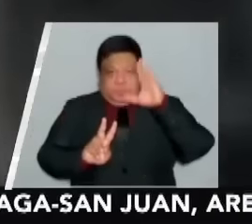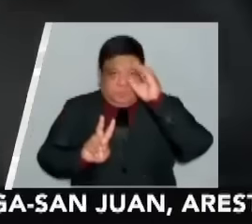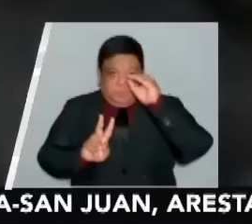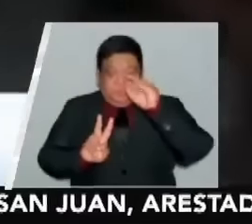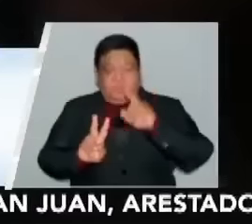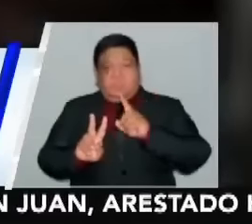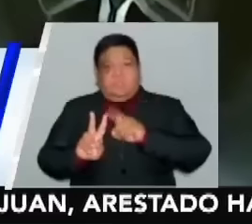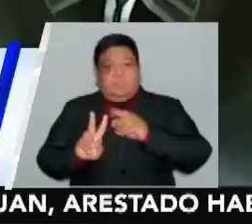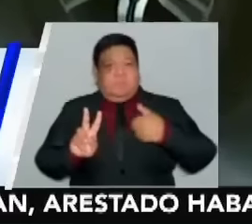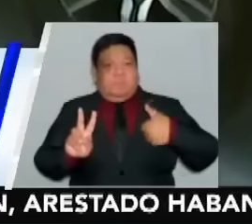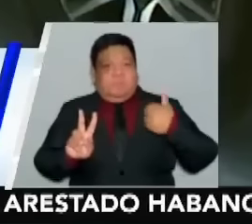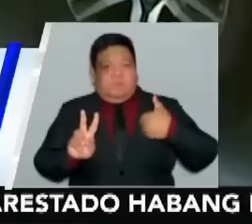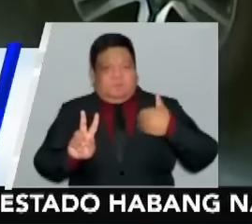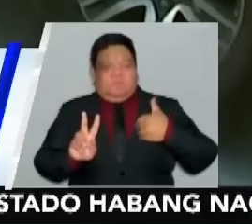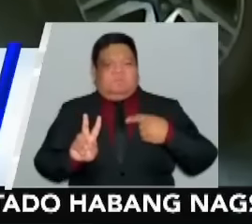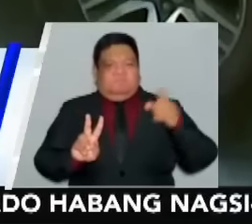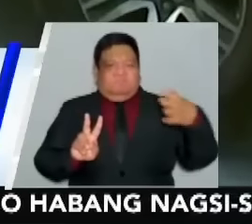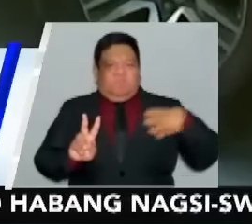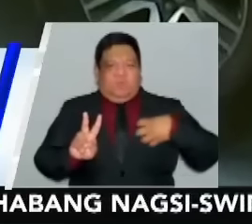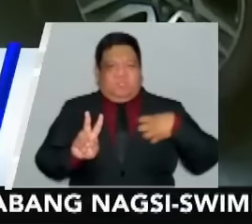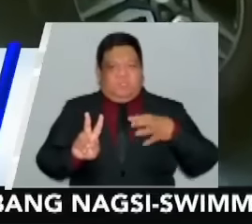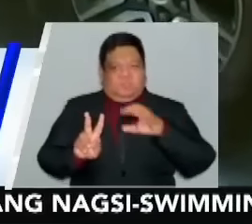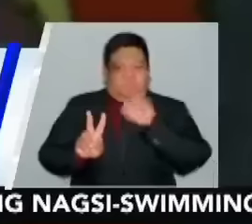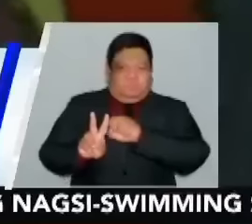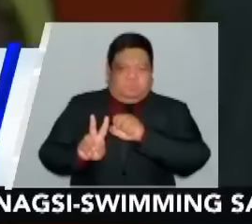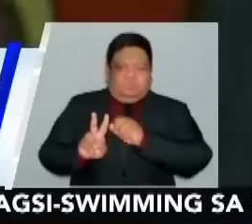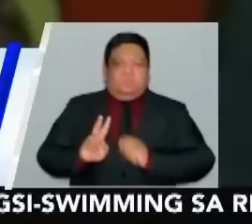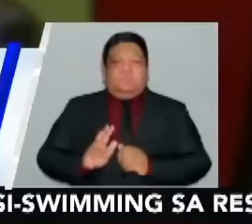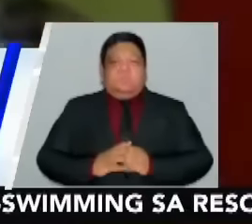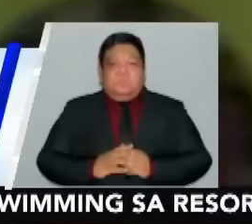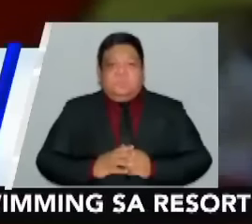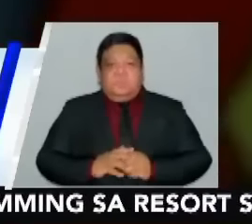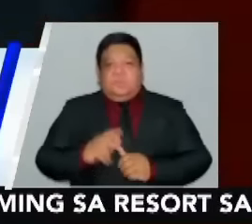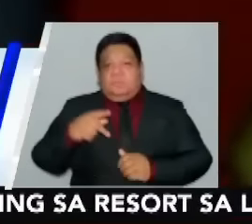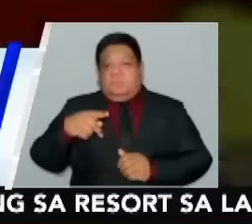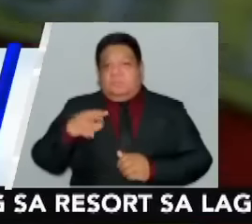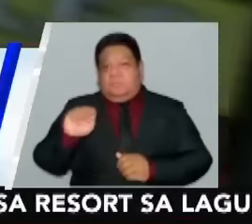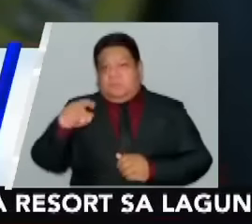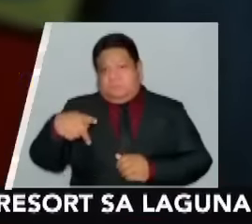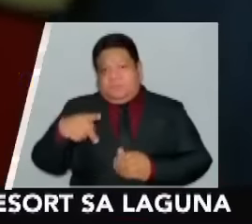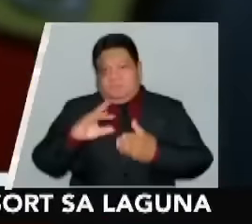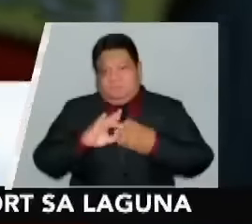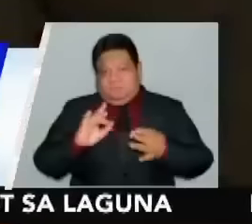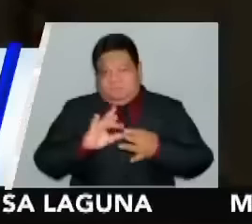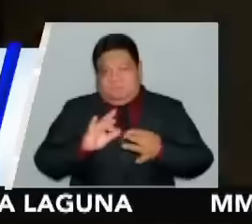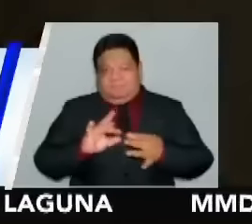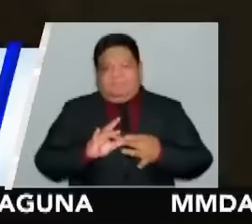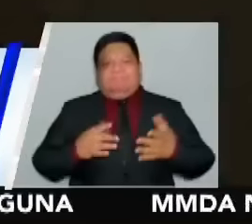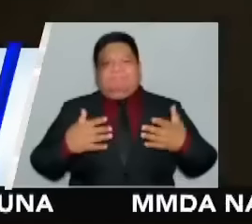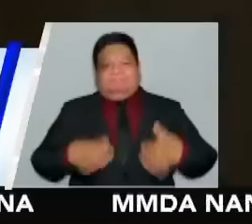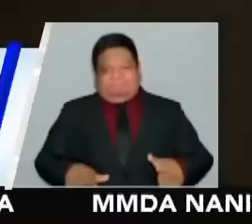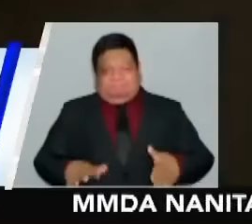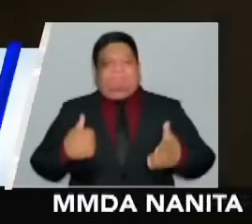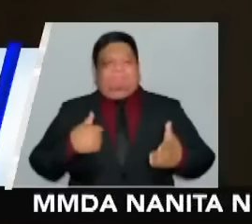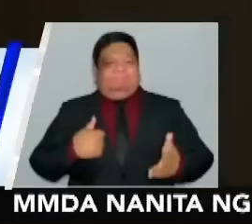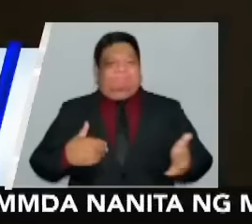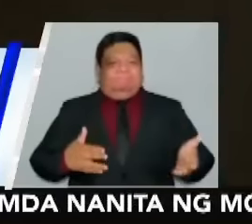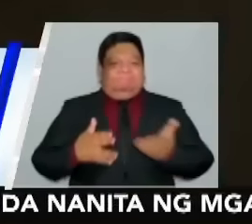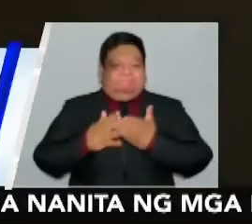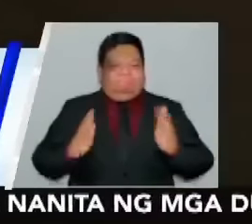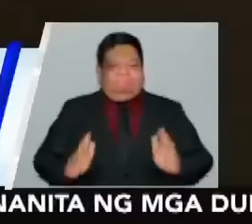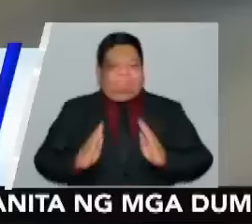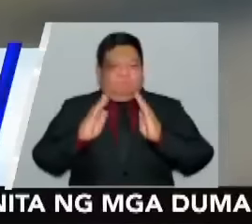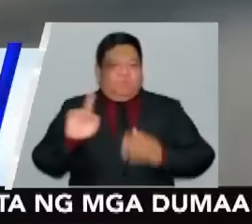inaresto ng mga otoridad. Ayon sa PNP Angeles City, naipagharap na ng reklamo ang dalawang inaresto ng direct assault at alarm